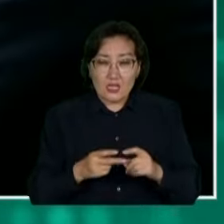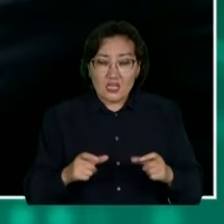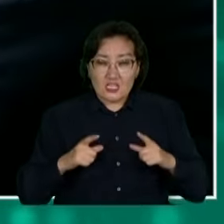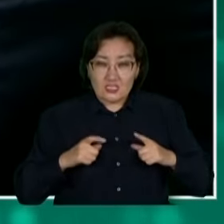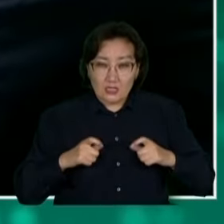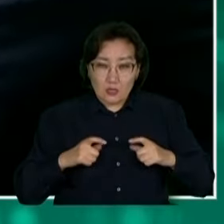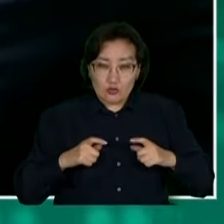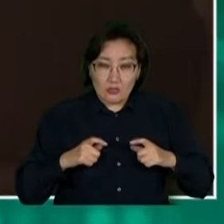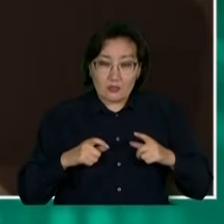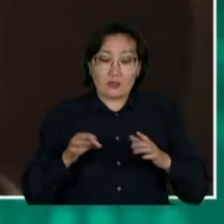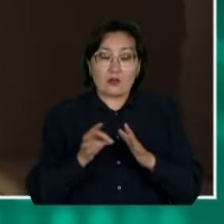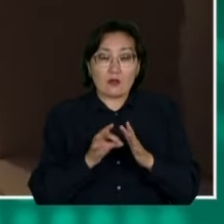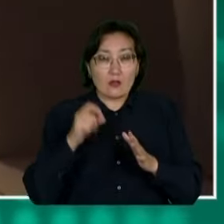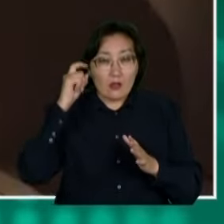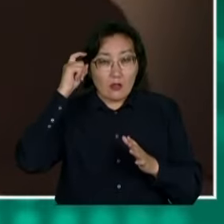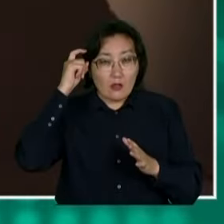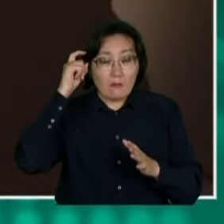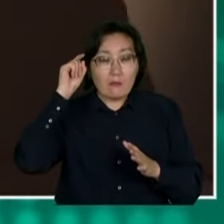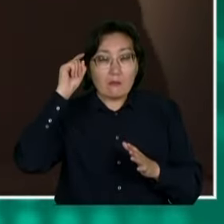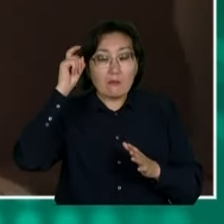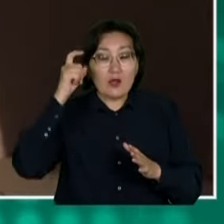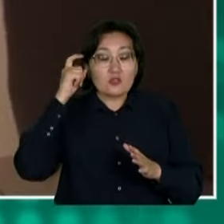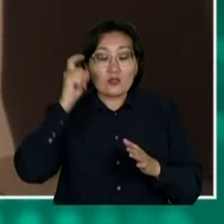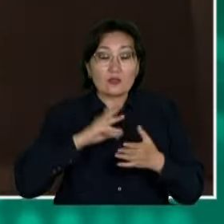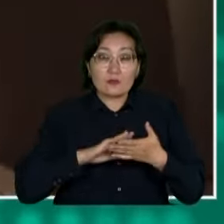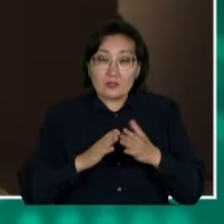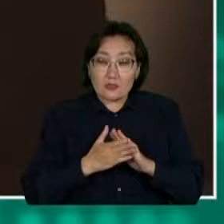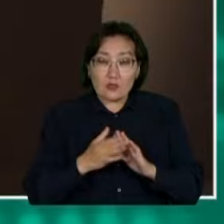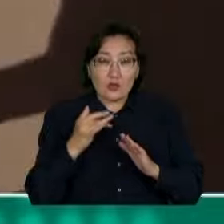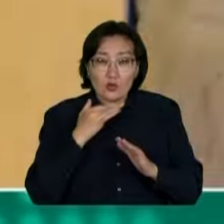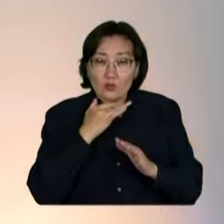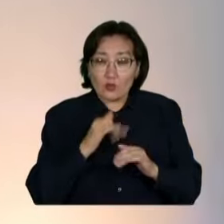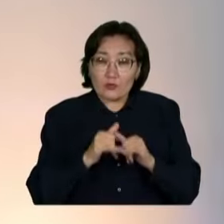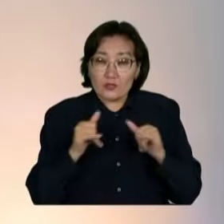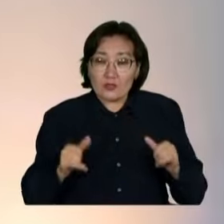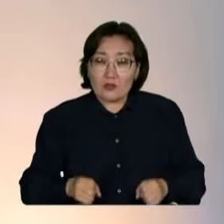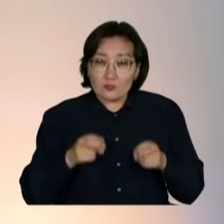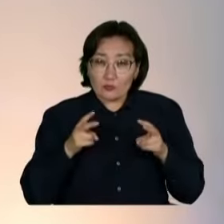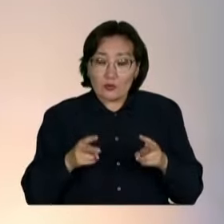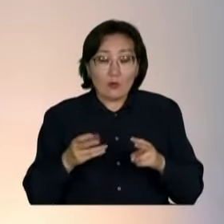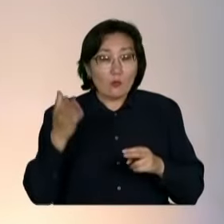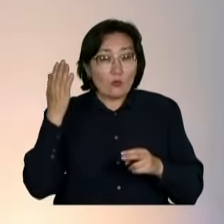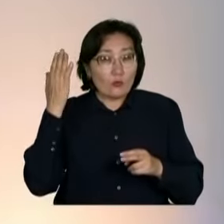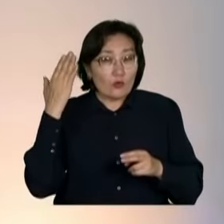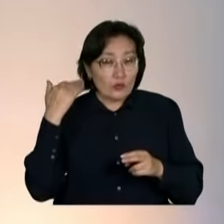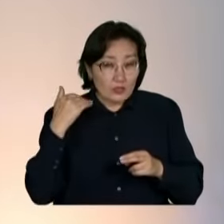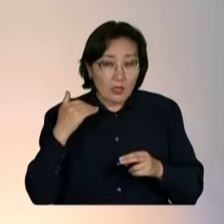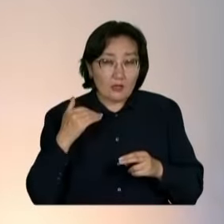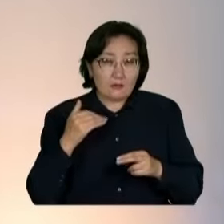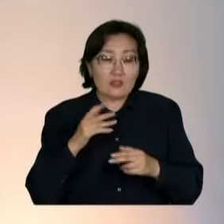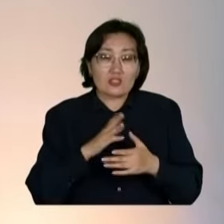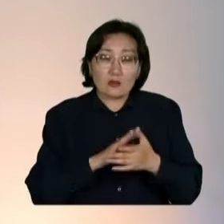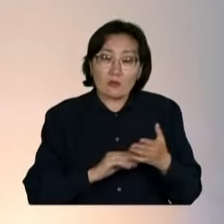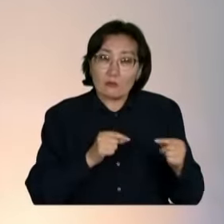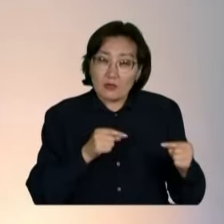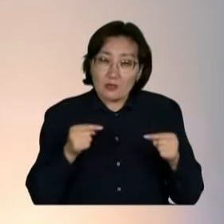қызғанушылықтан, маскүнемдікке салынғандықтан және де ең көп таралғандығы ол банағы бұрыннан бері қалыптасып қалған